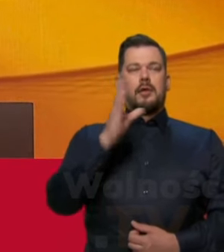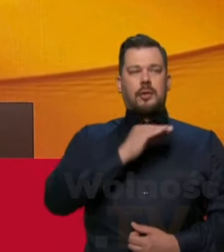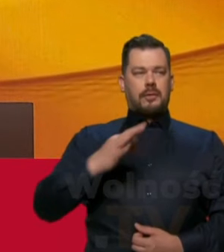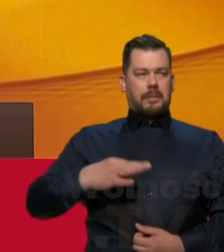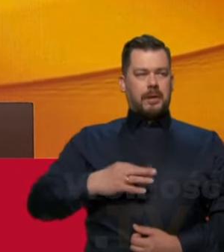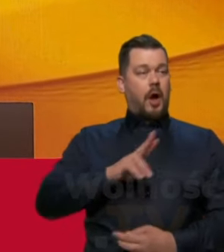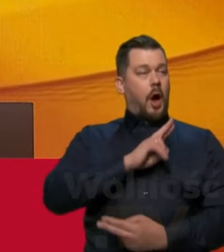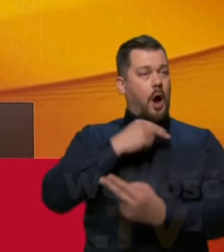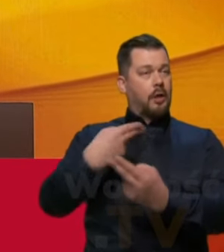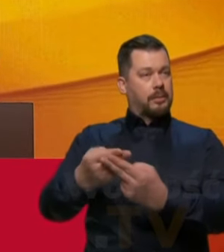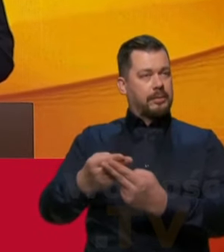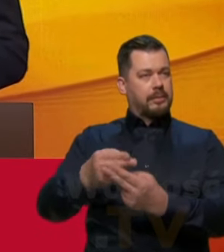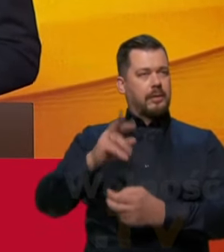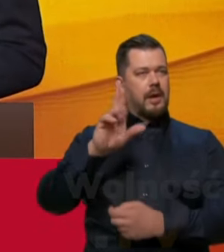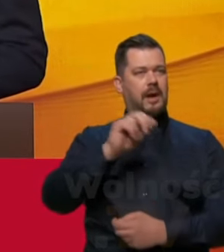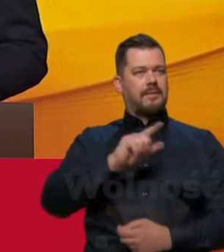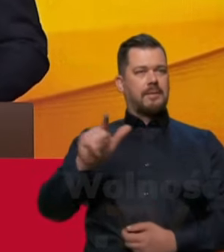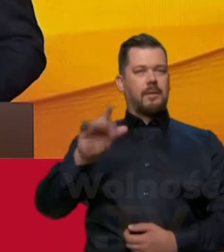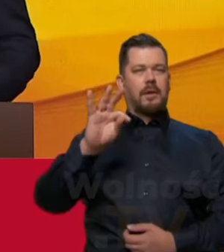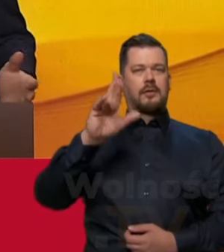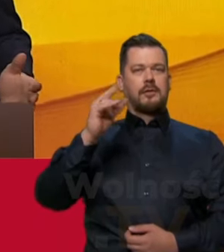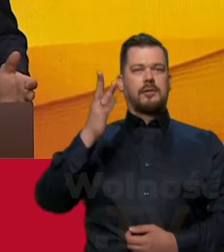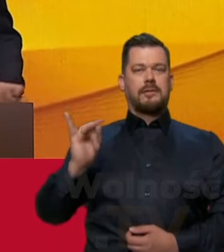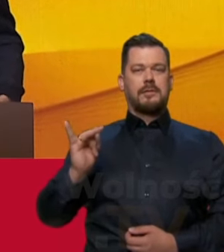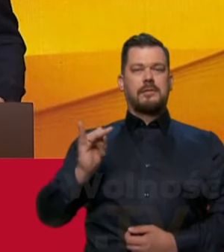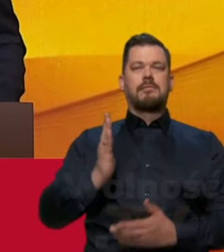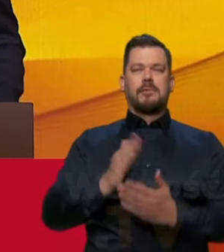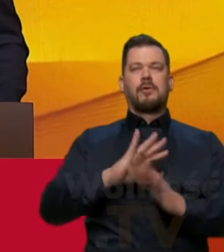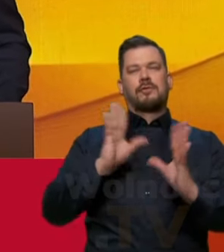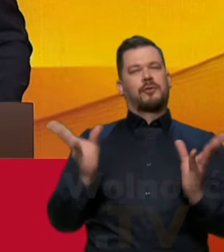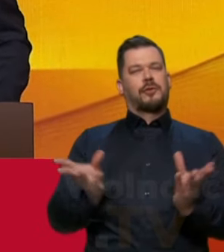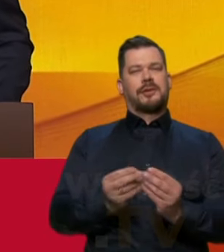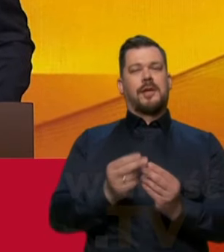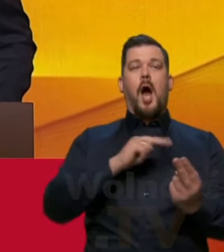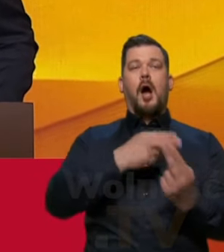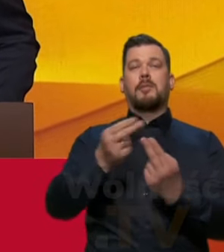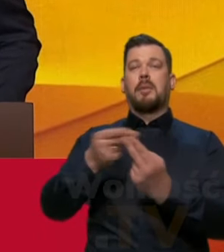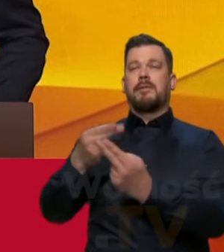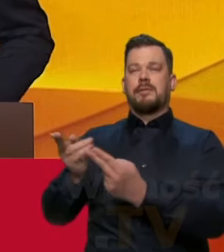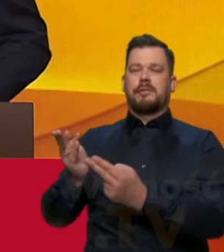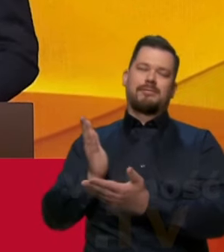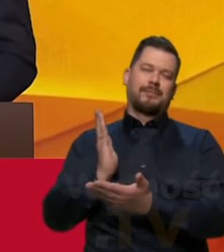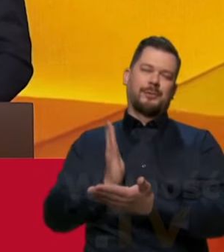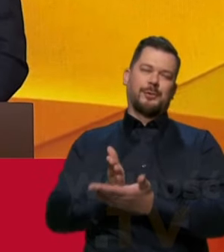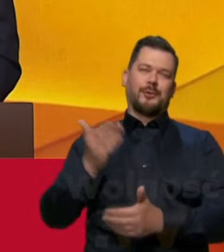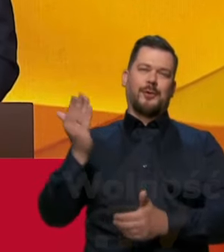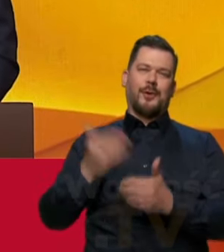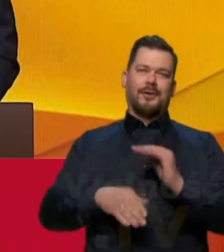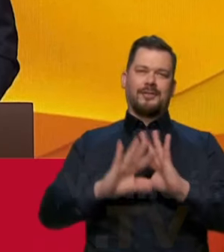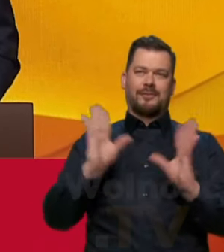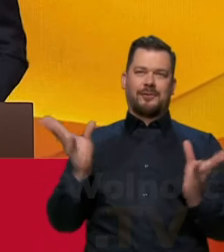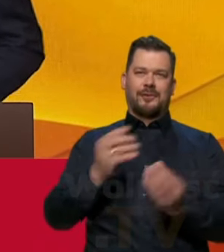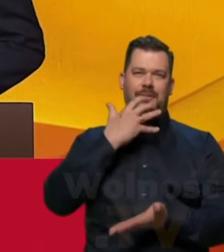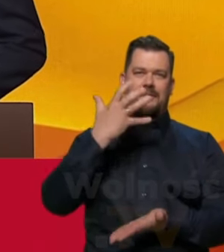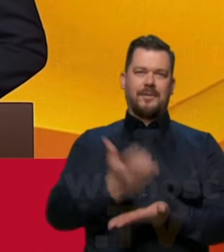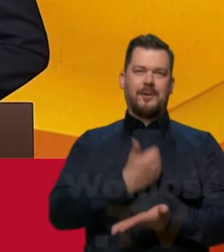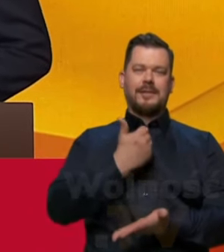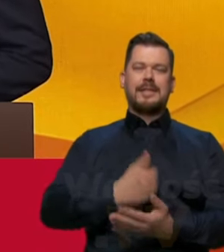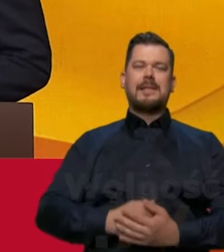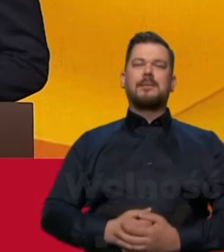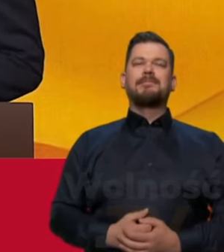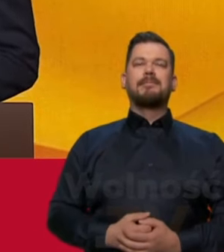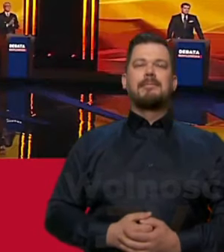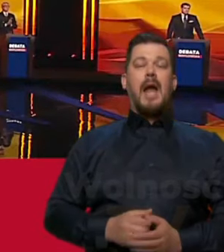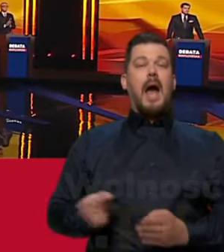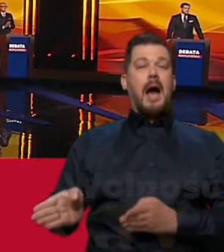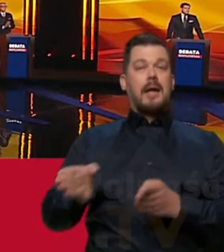Riposta Rafała Trzaskowskiego. Tym samym wszystkie riposty w trakcie dzisiejszej debaty zostały przez kandydatów wykorzystane.